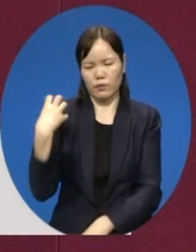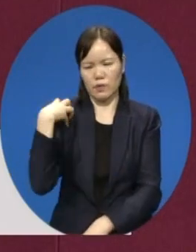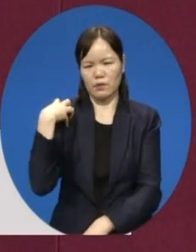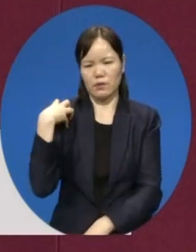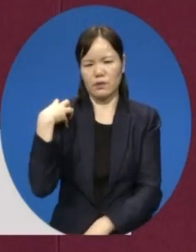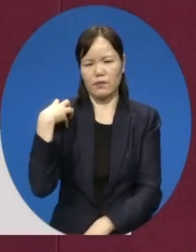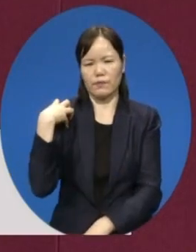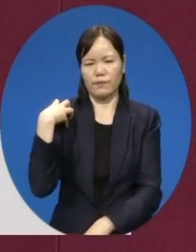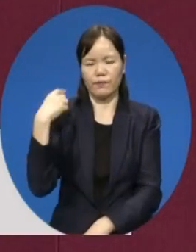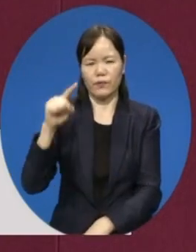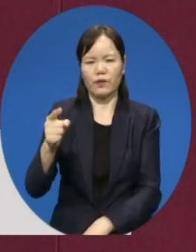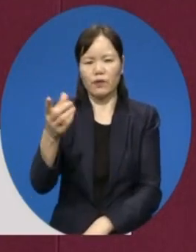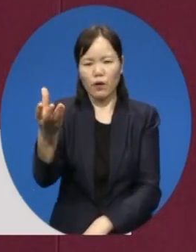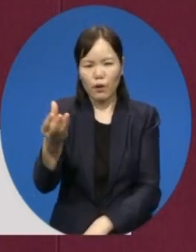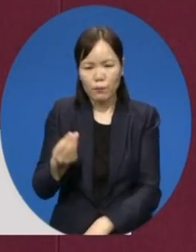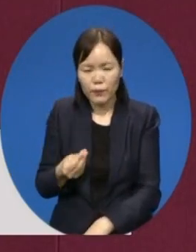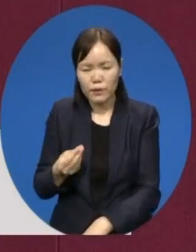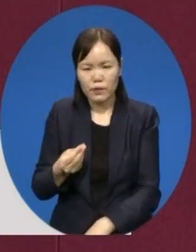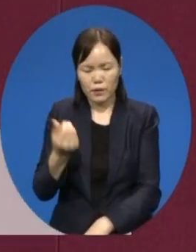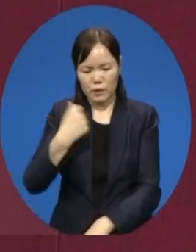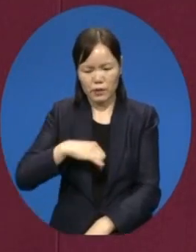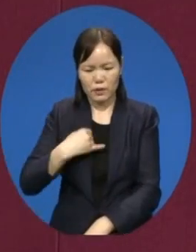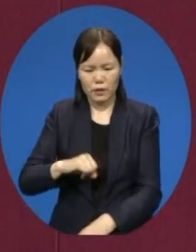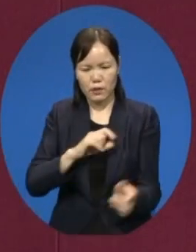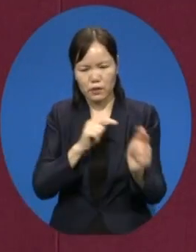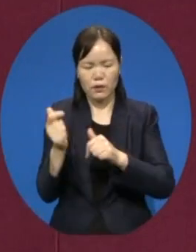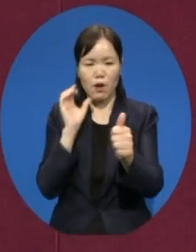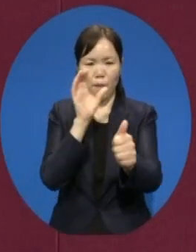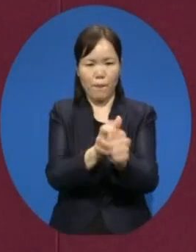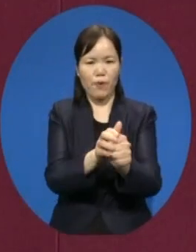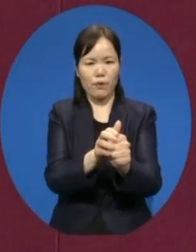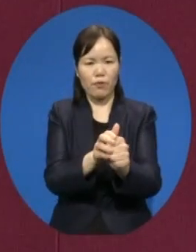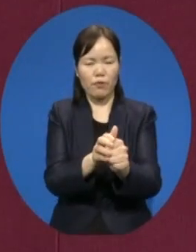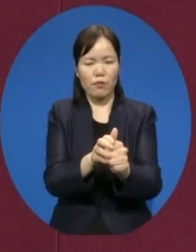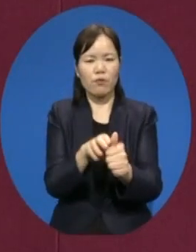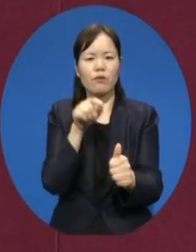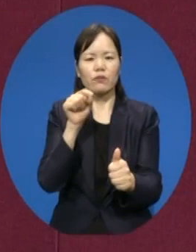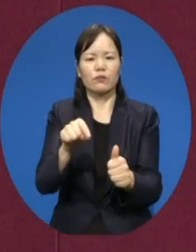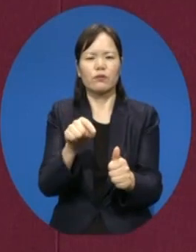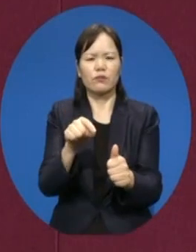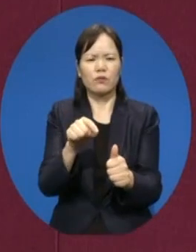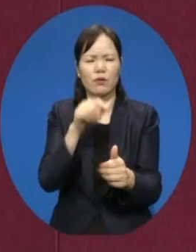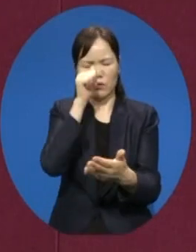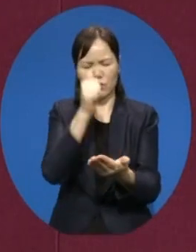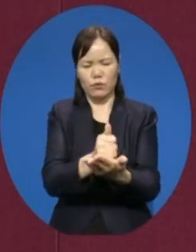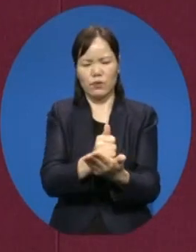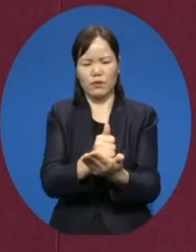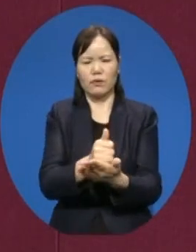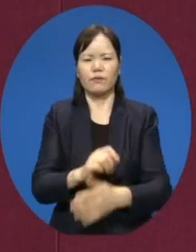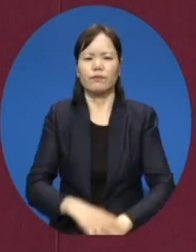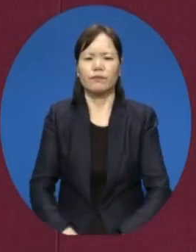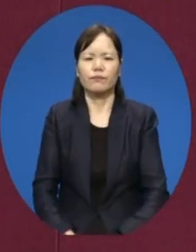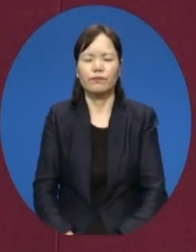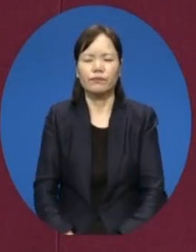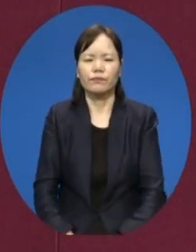이렇게 억소리 나는 빚더미를 자식들에게 떠넘기는 것, 그것은 죄악입니다.